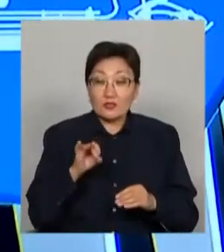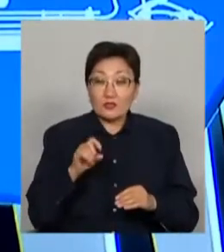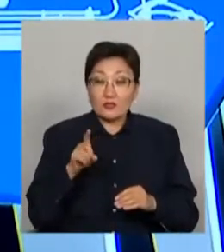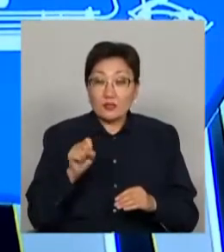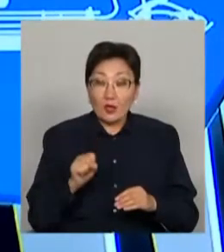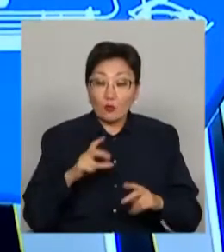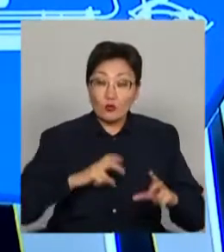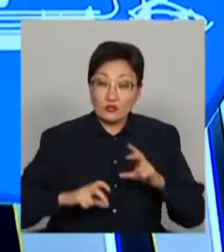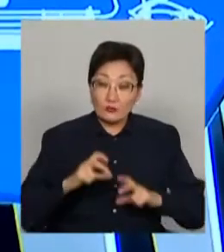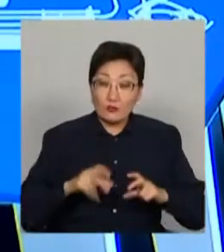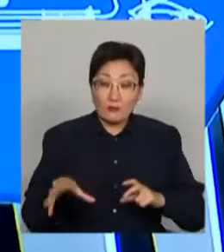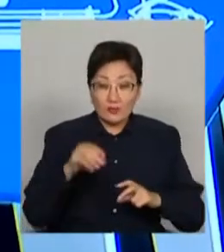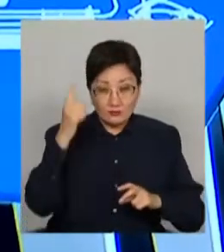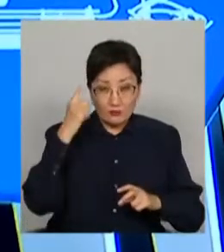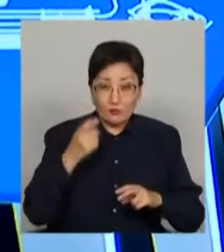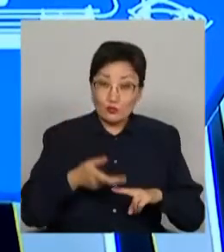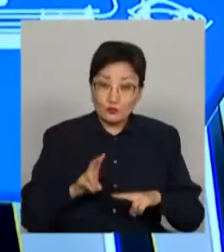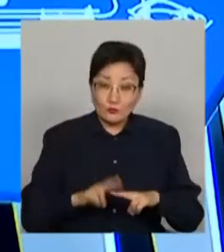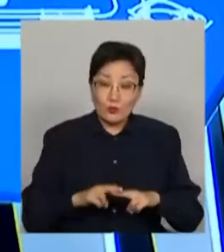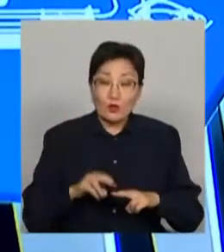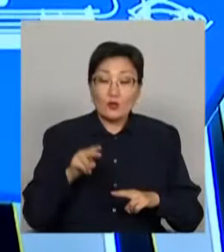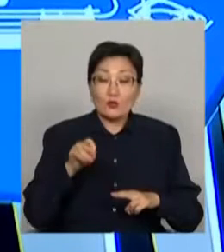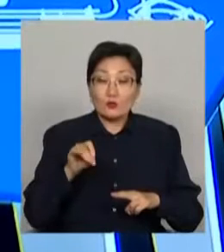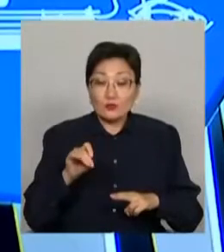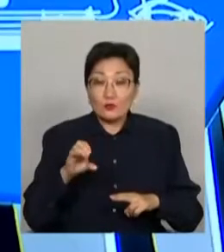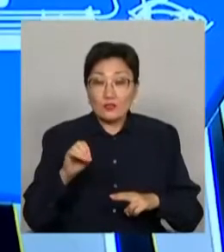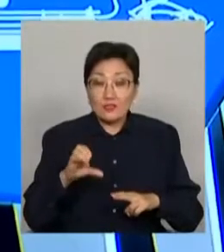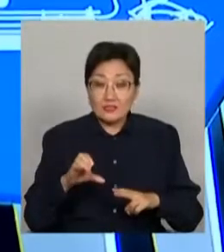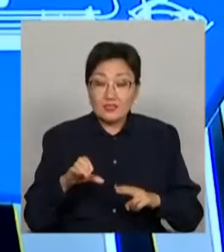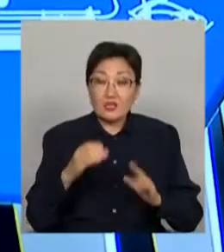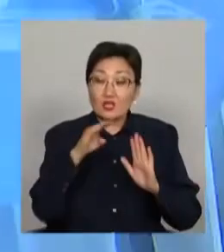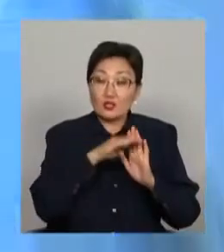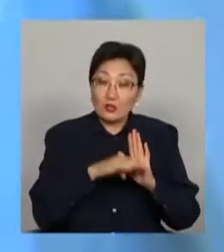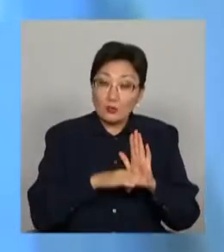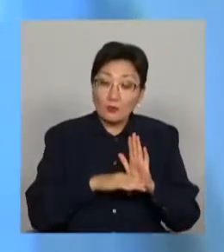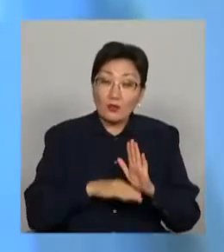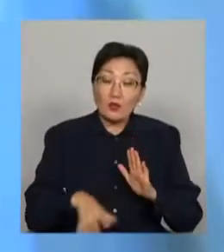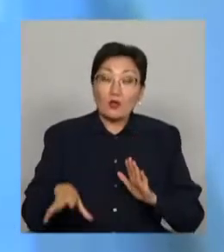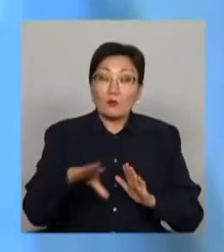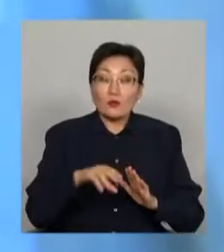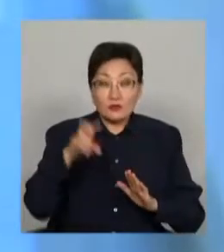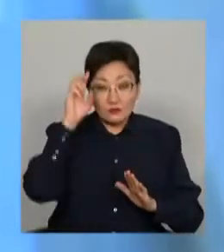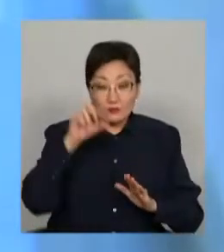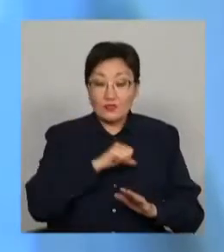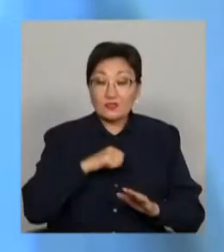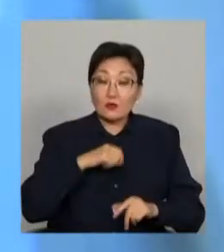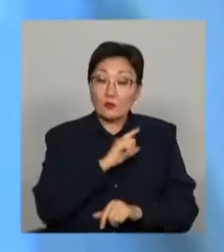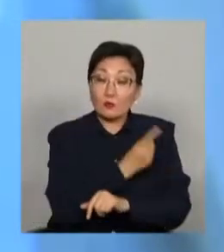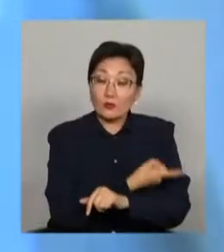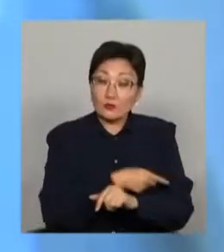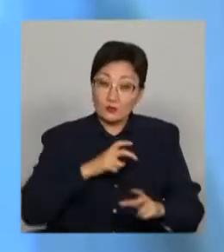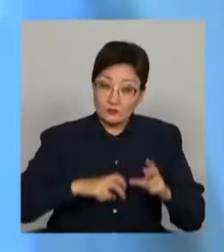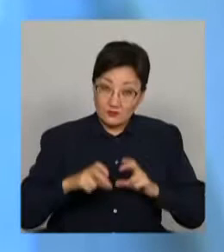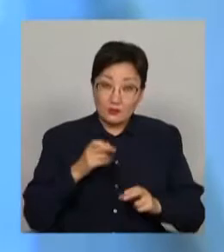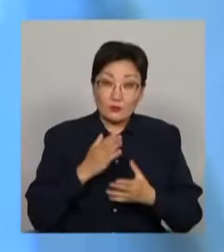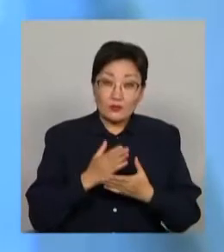университетін барлығы білетін шығар, өйткені ол QS рейтингі бойынша, яғни бүкіл елдердің арасында ең мықты университеттердің бірі болып